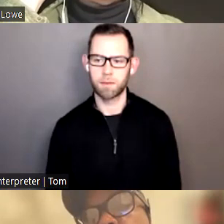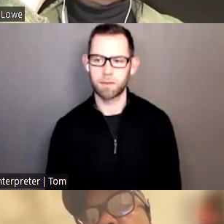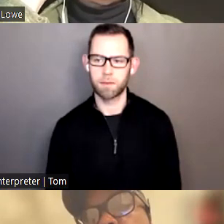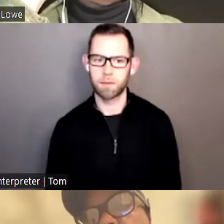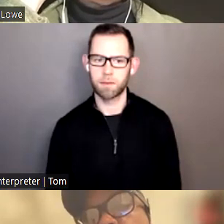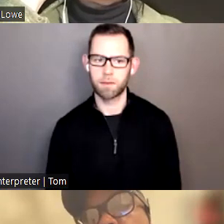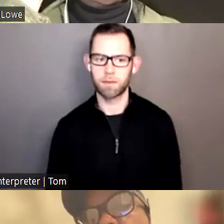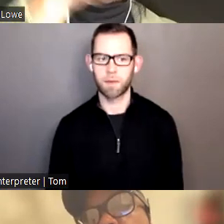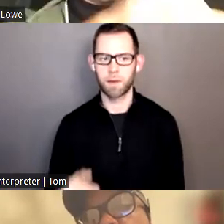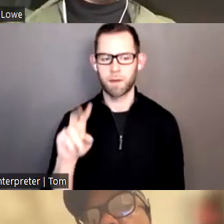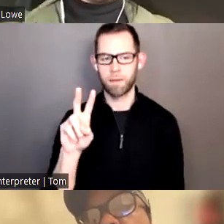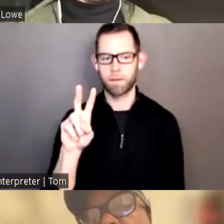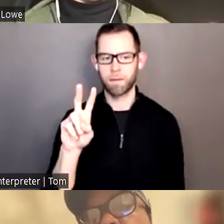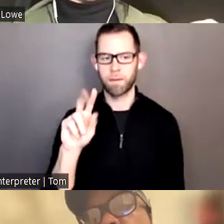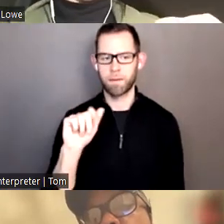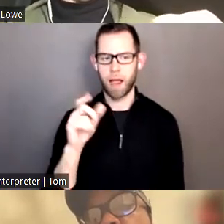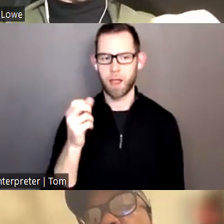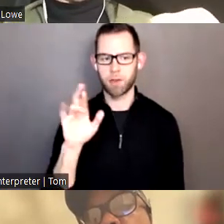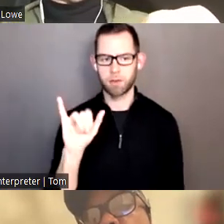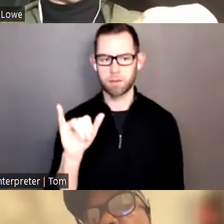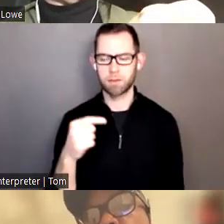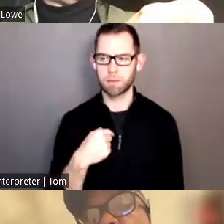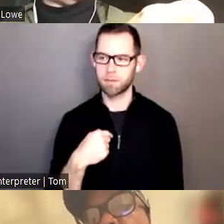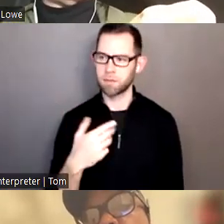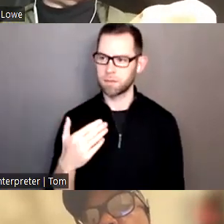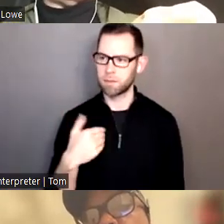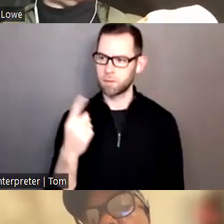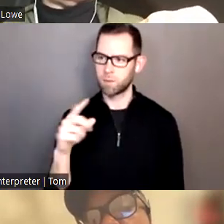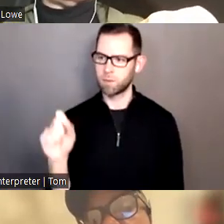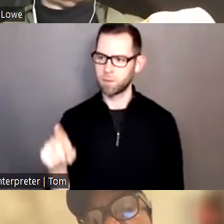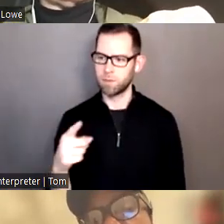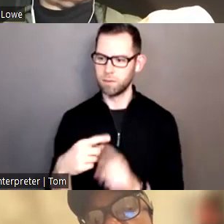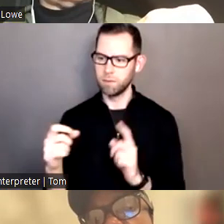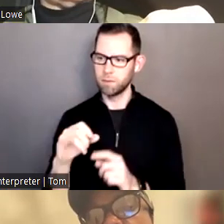And we have a question from Il y a une John. question que John